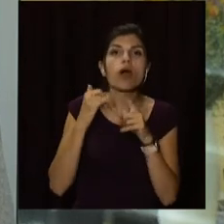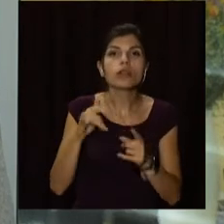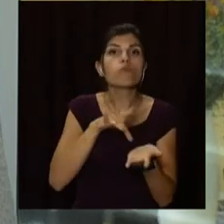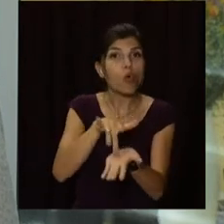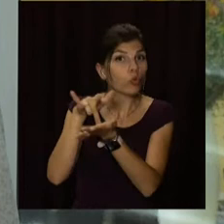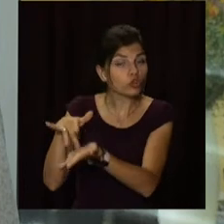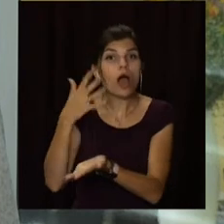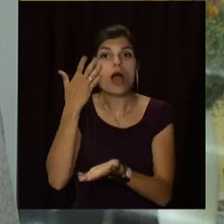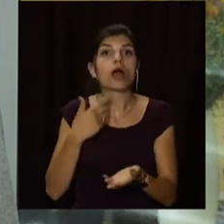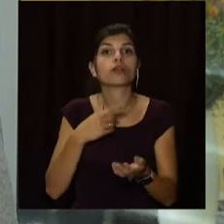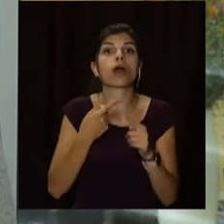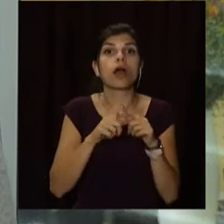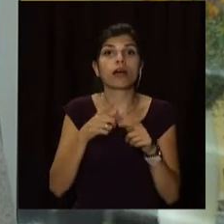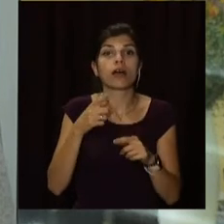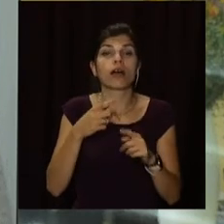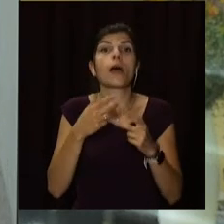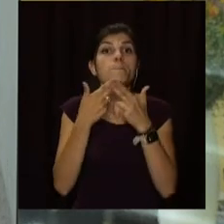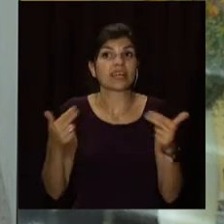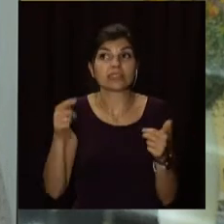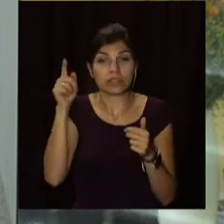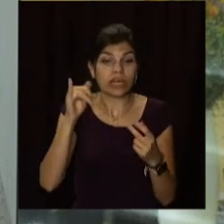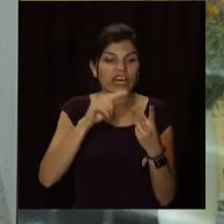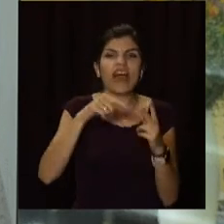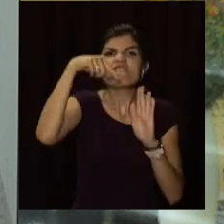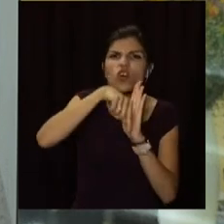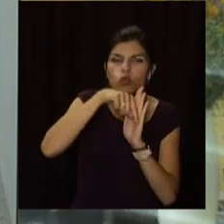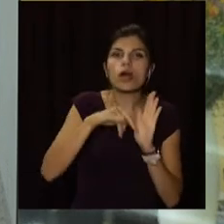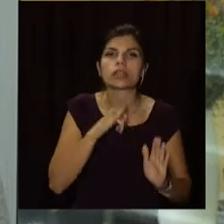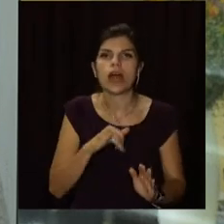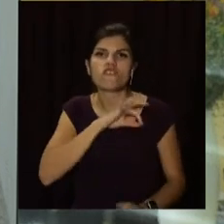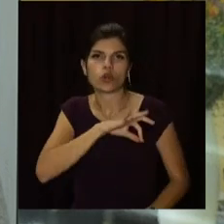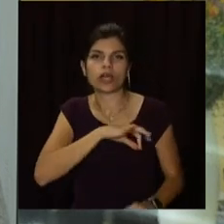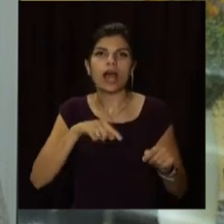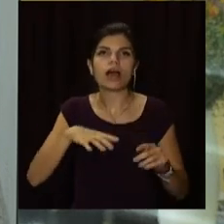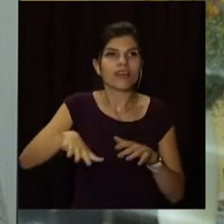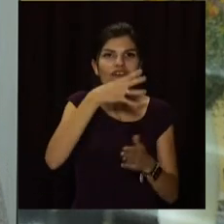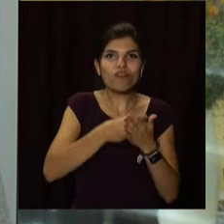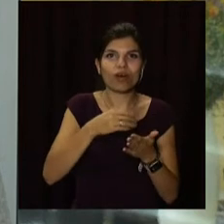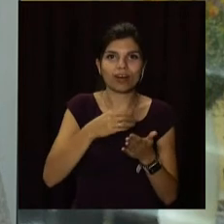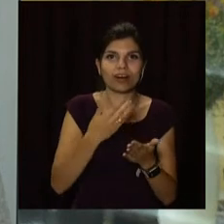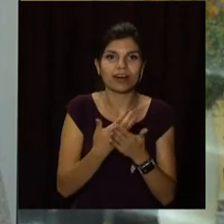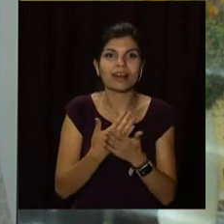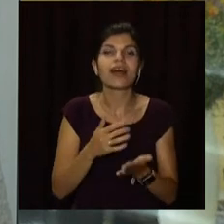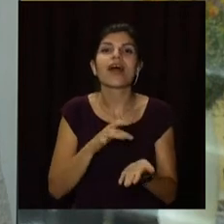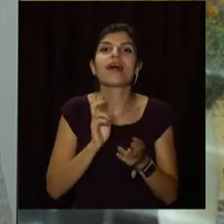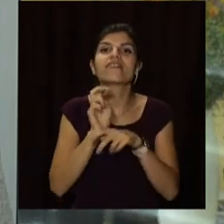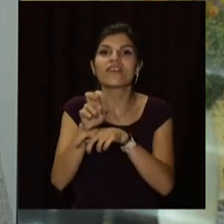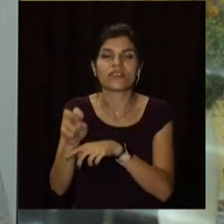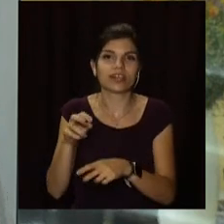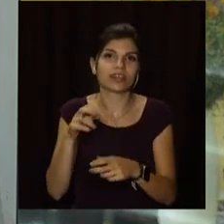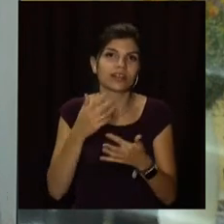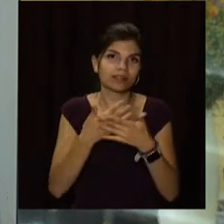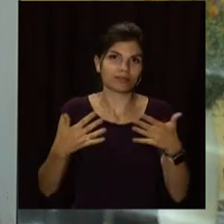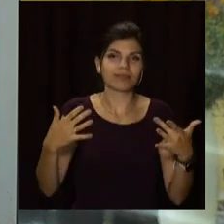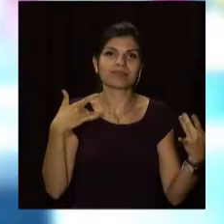подорожей, коли завершиться процедура його визнання, та внутрішній – для використання всередині країни, наприклад, відвідування масових заходів.